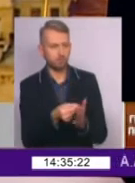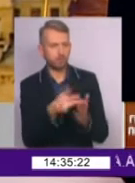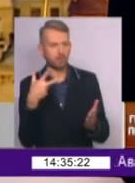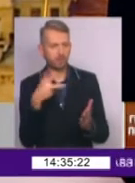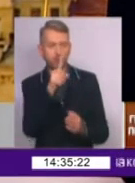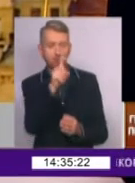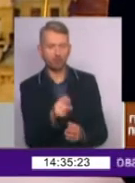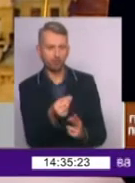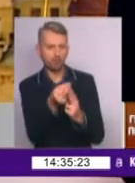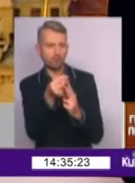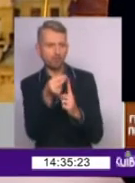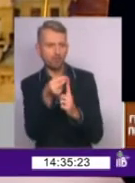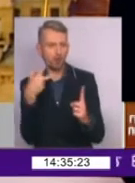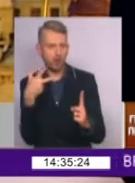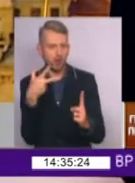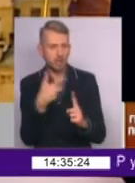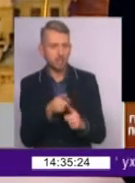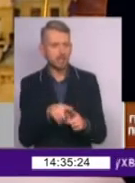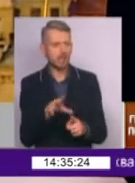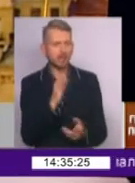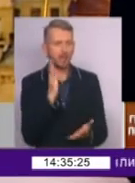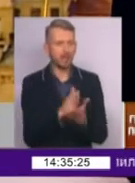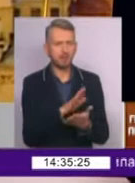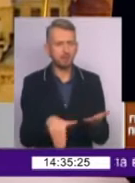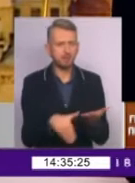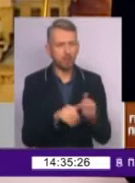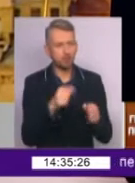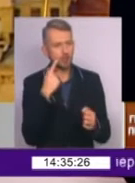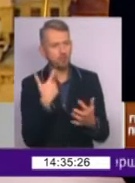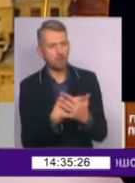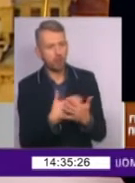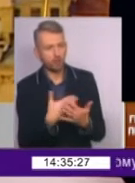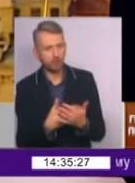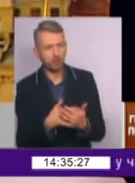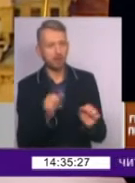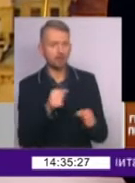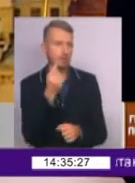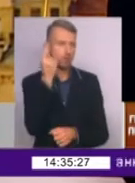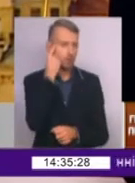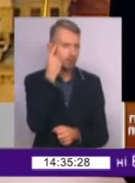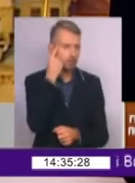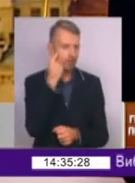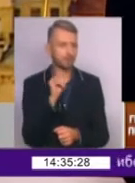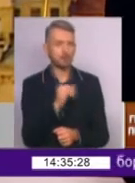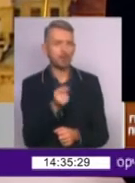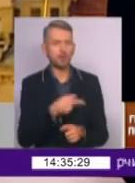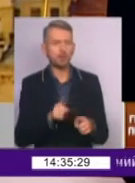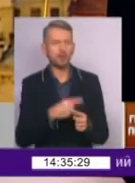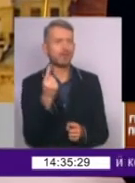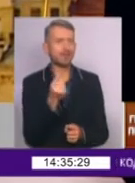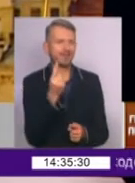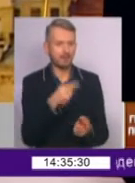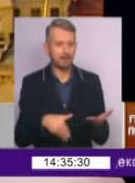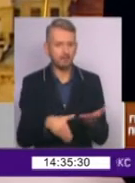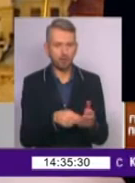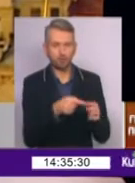немає. Все інше є непрямими методами, ми можемо підозрювати, можемо думати. І тому це єдиний метод, який